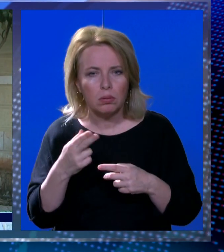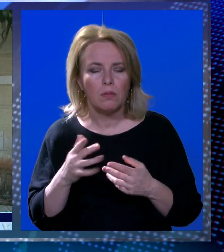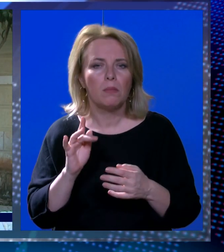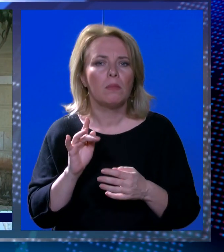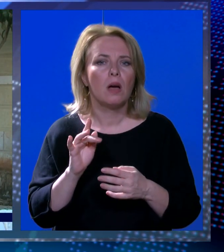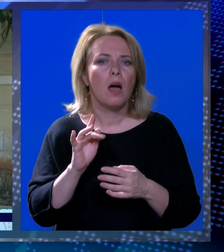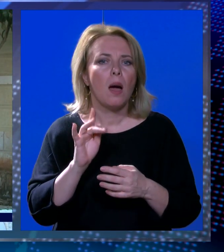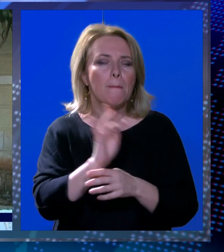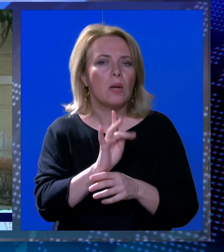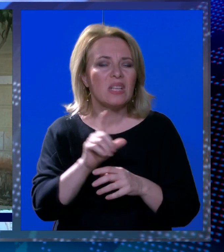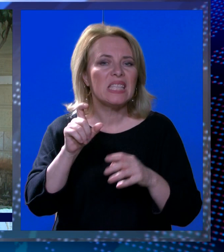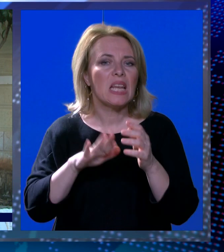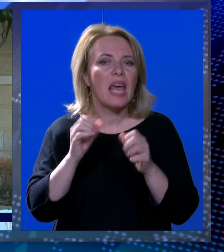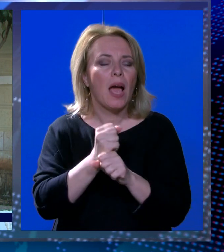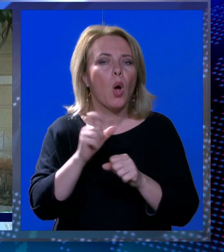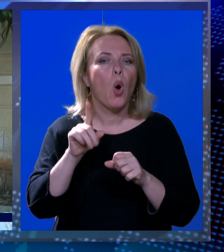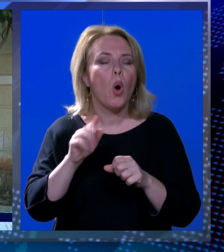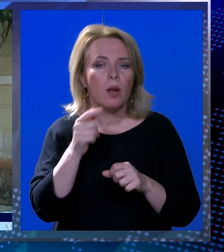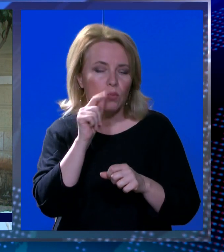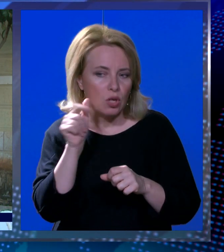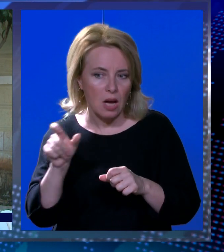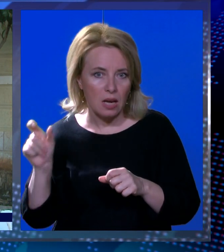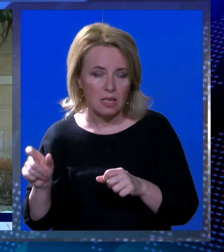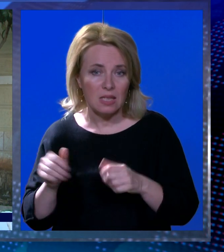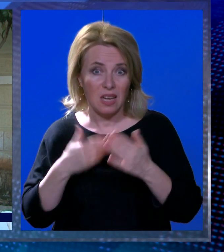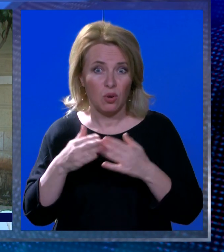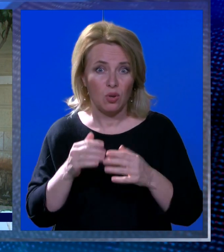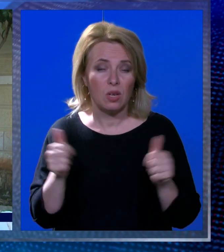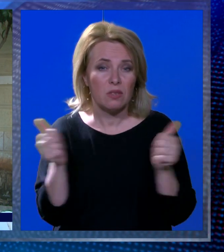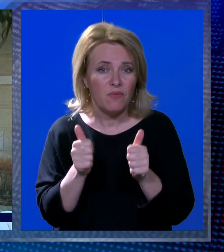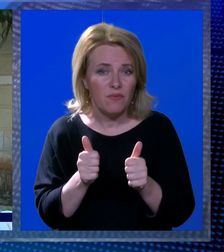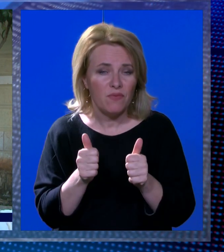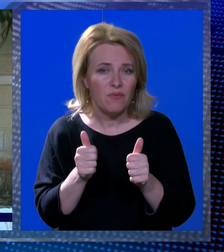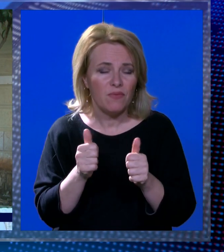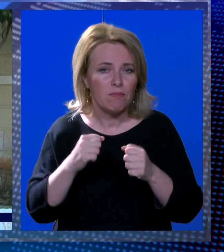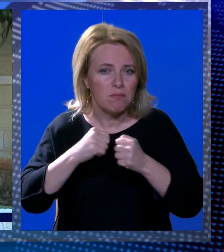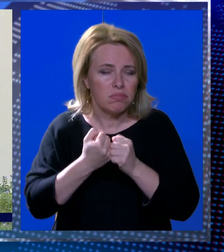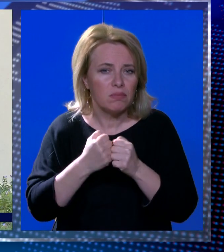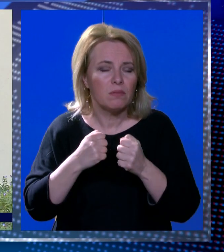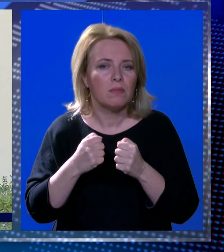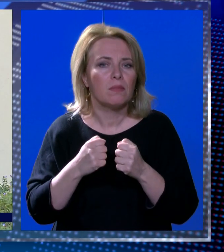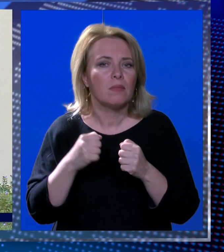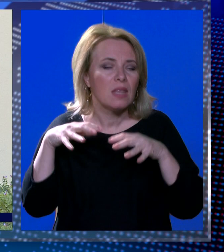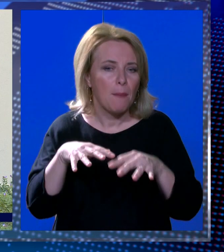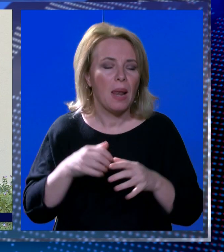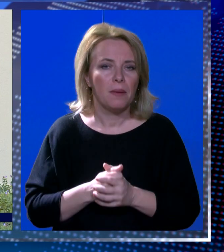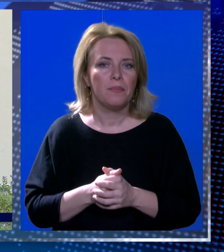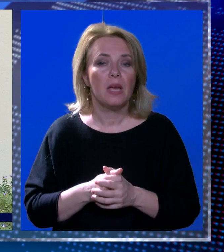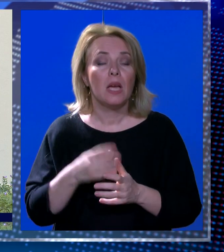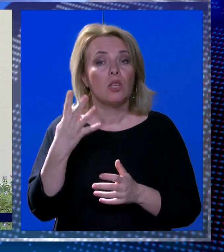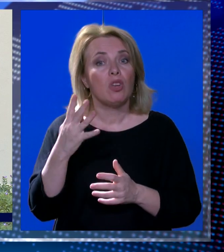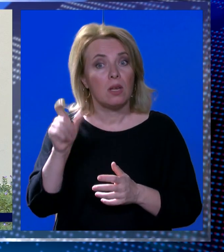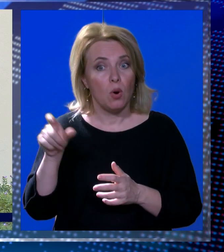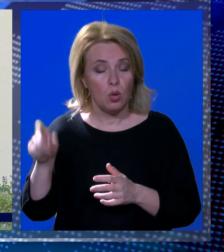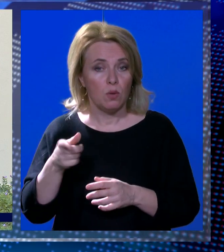na grupu navijača reprezentacije Crne Gore i nakon toga su ih i fizički naguravali. Privedena četvorica